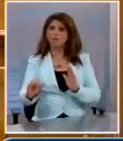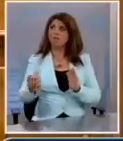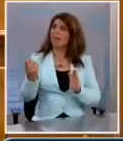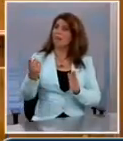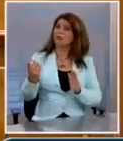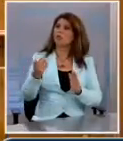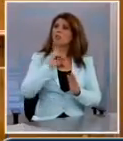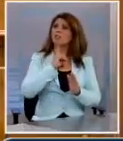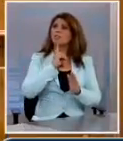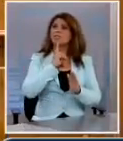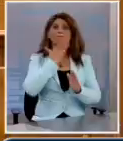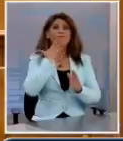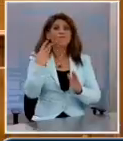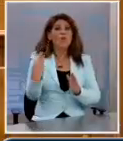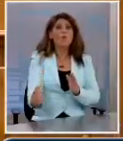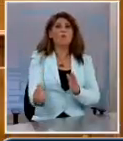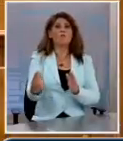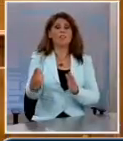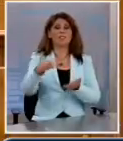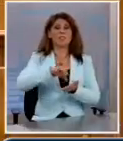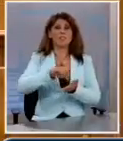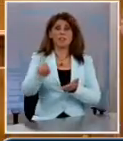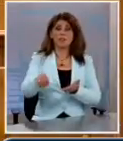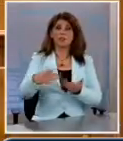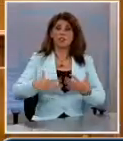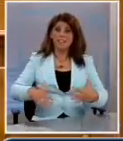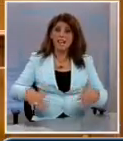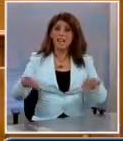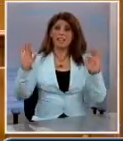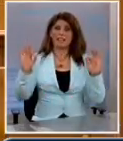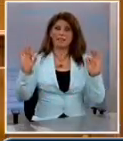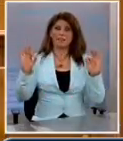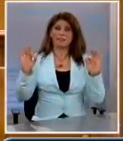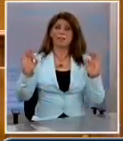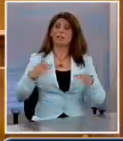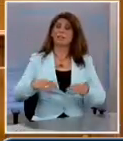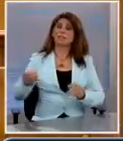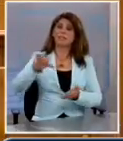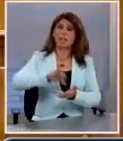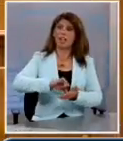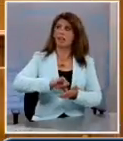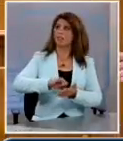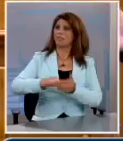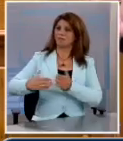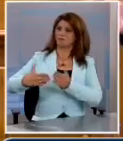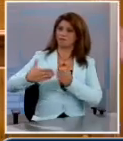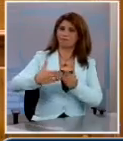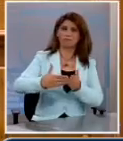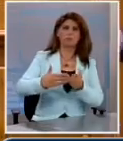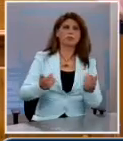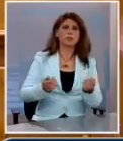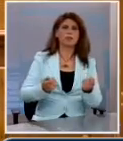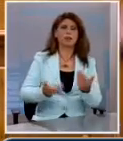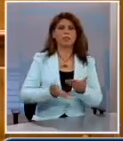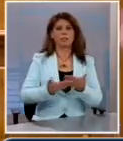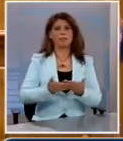Αθήνας, ένας χώρος που θα έπρεπε να αποτελεί την αφετηρία της Αθηναϊκής Ριβιέρας, θα φιλοξενεί κλούβες των ΜΑΤ. Πραγματικά